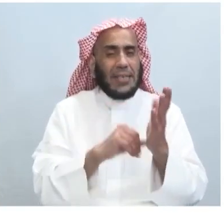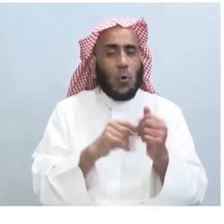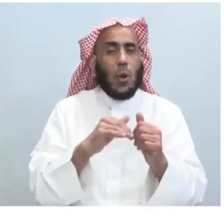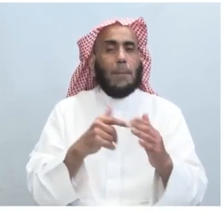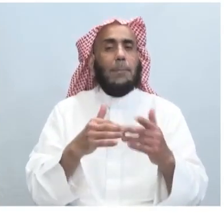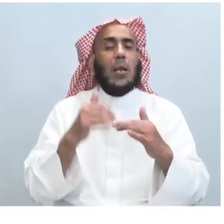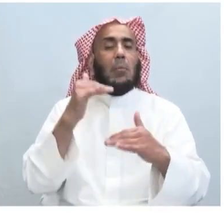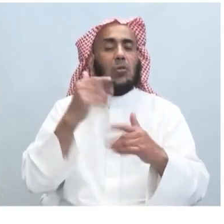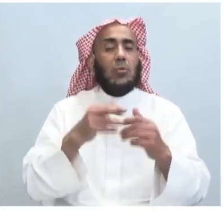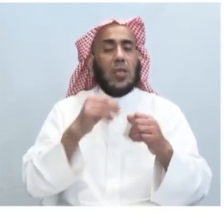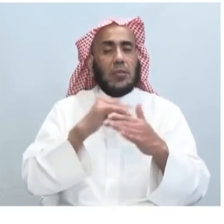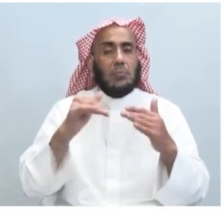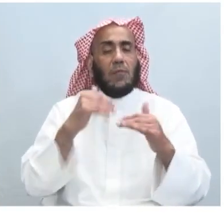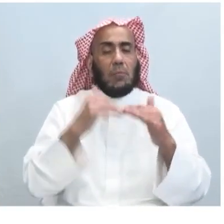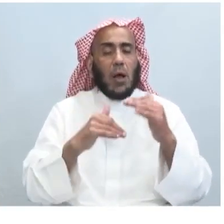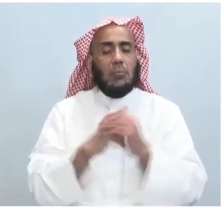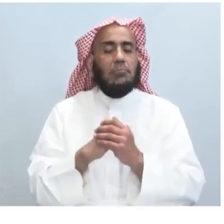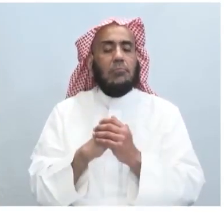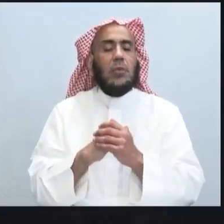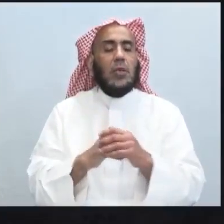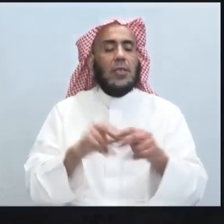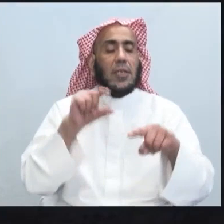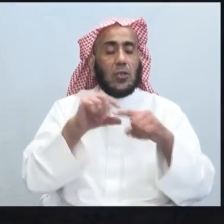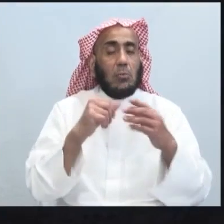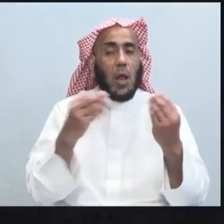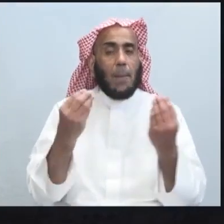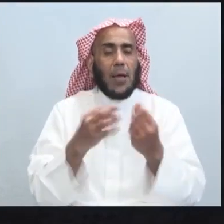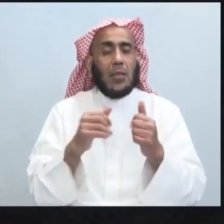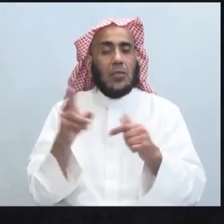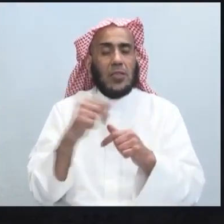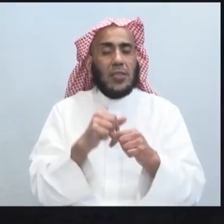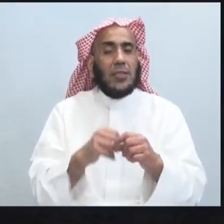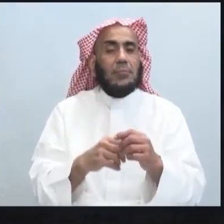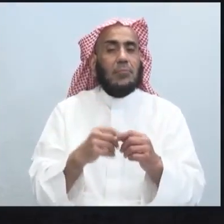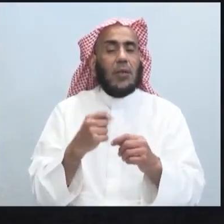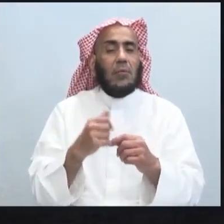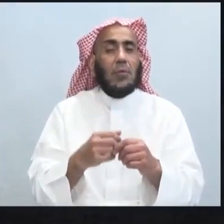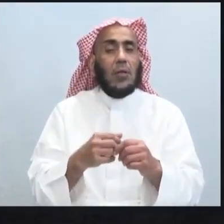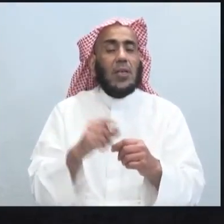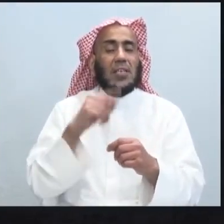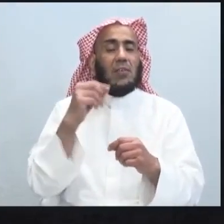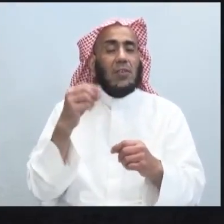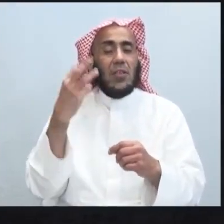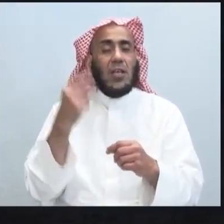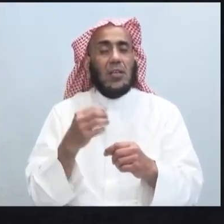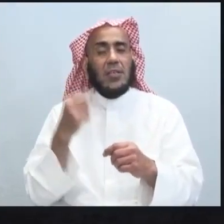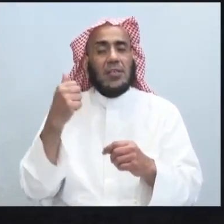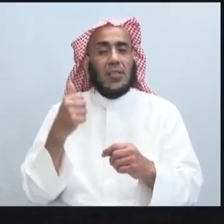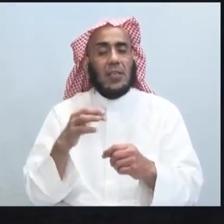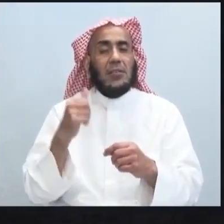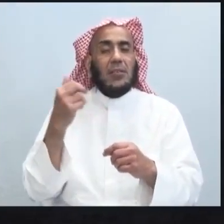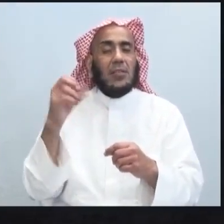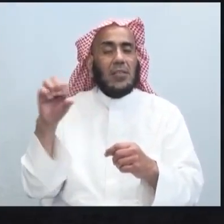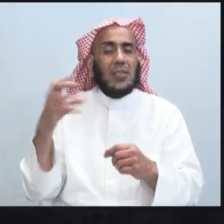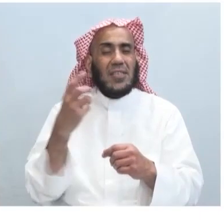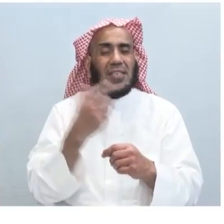البسط ثم ستحسب هنا في المقام ستقسم على بعض ستعطيني القيمه 0.39